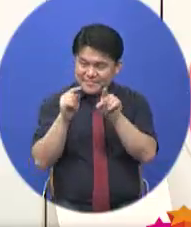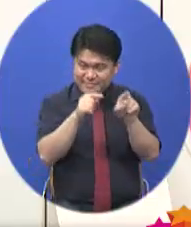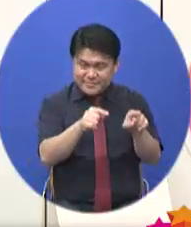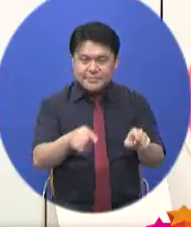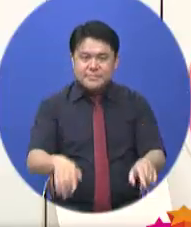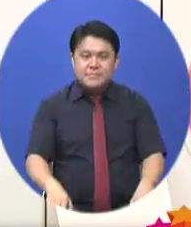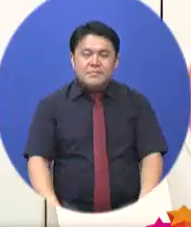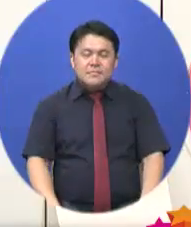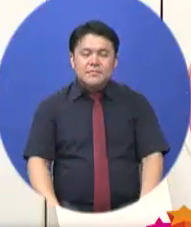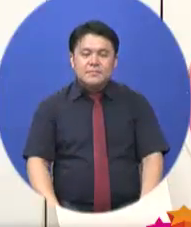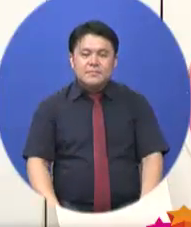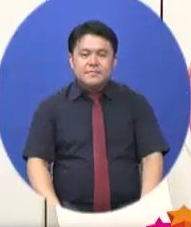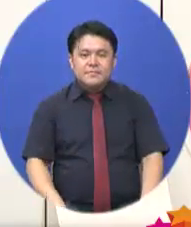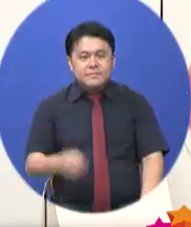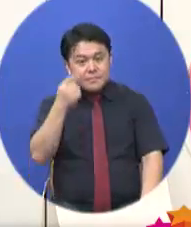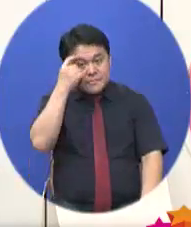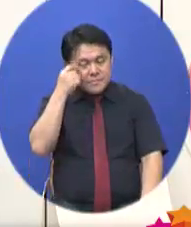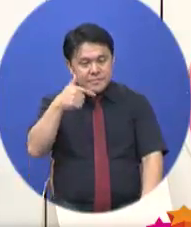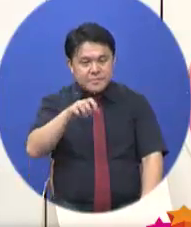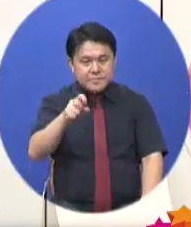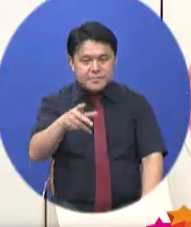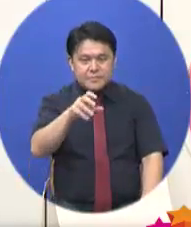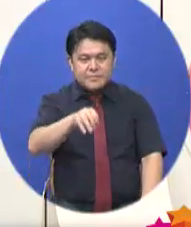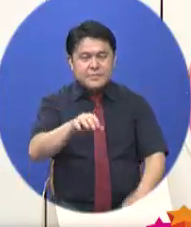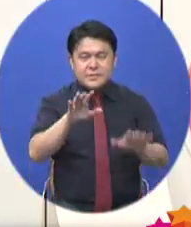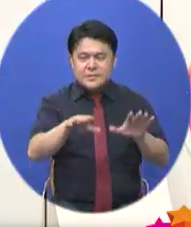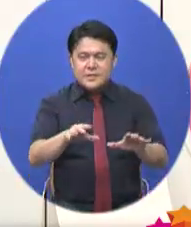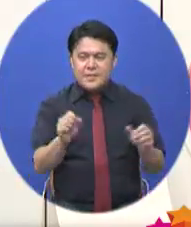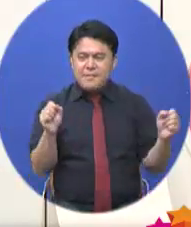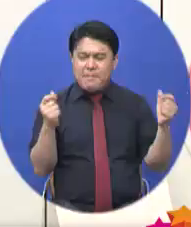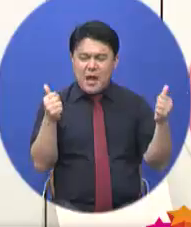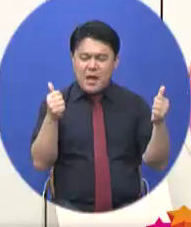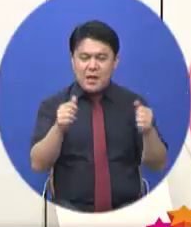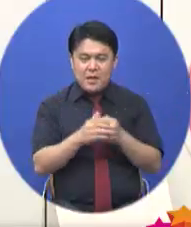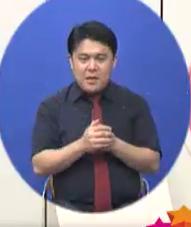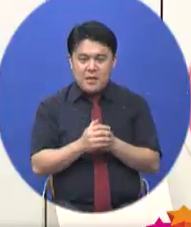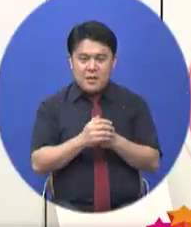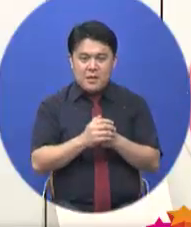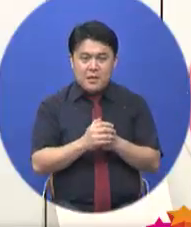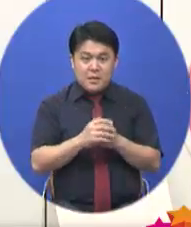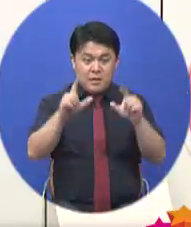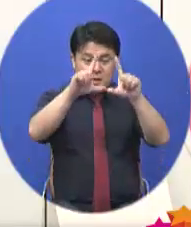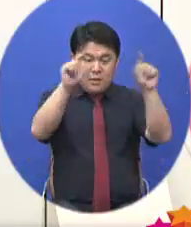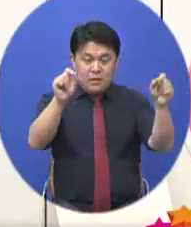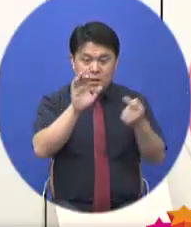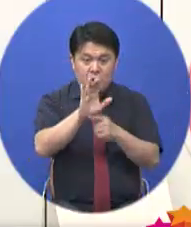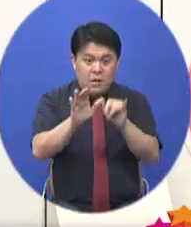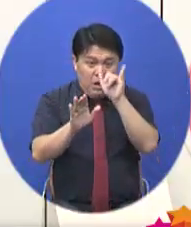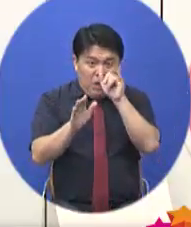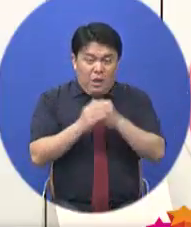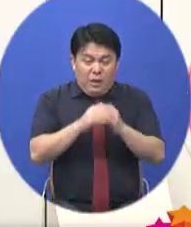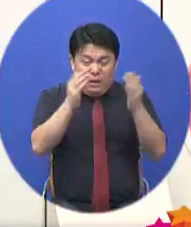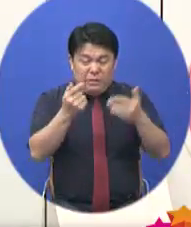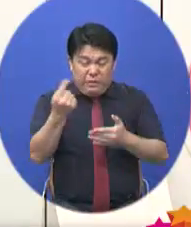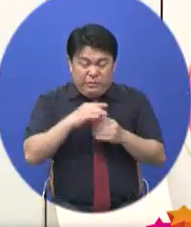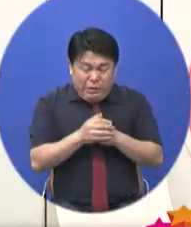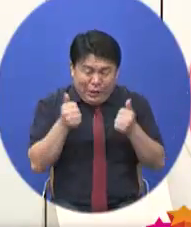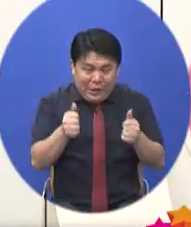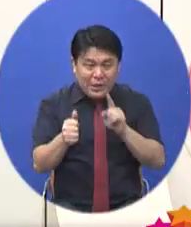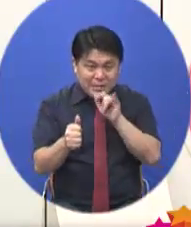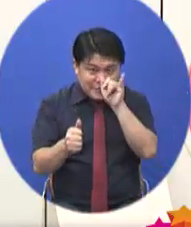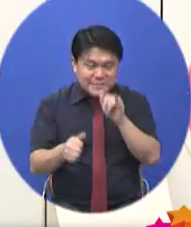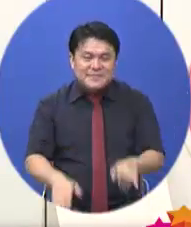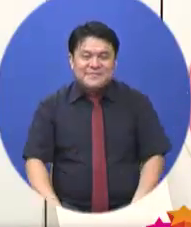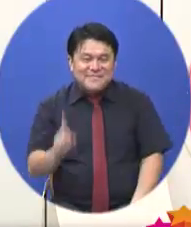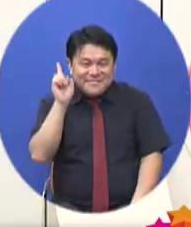같이 가평에 공연 가서 가평군에 난리가 났어요. 네. 선생님 플래카드 붙이고 오신다고 막 난리가 났어요.